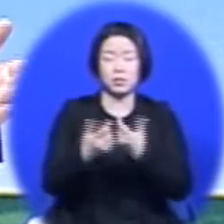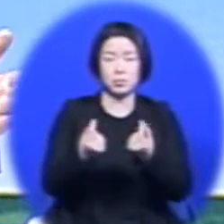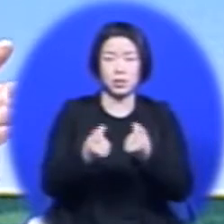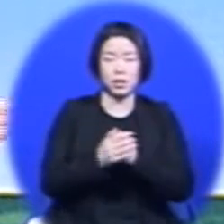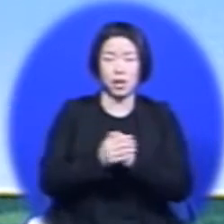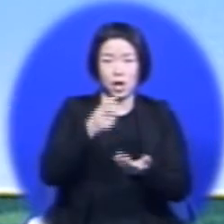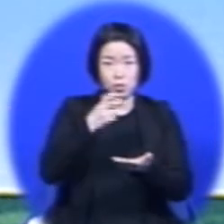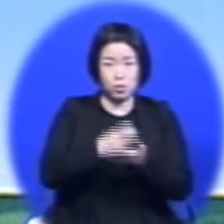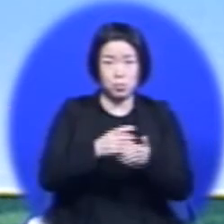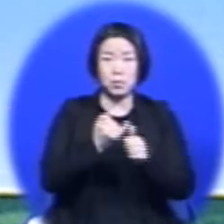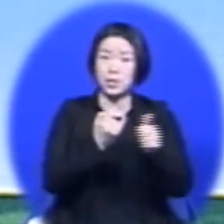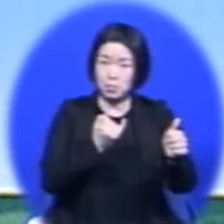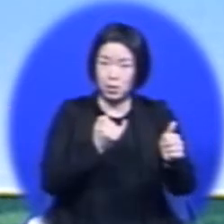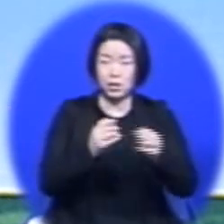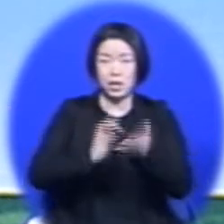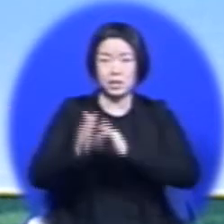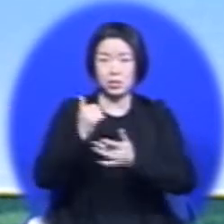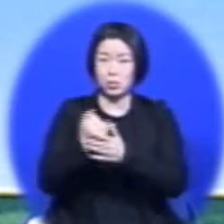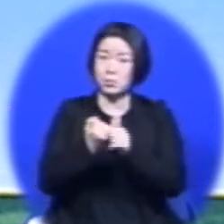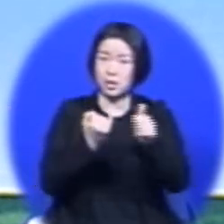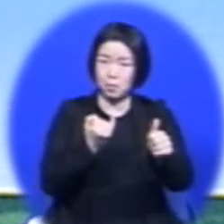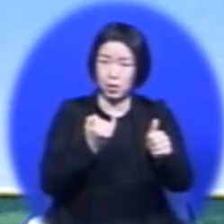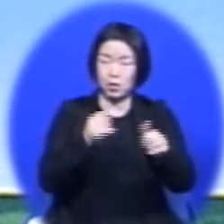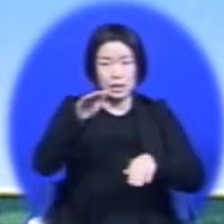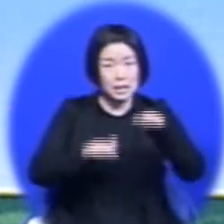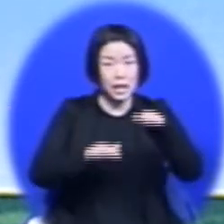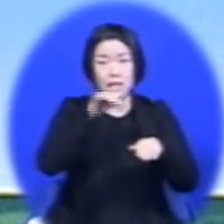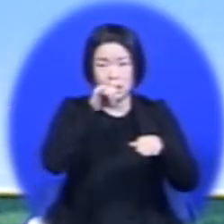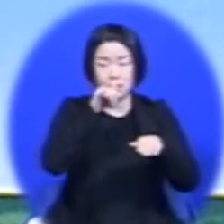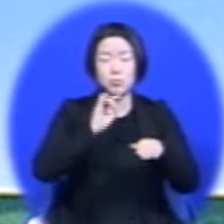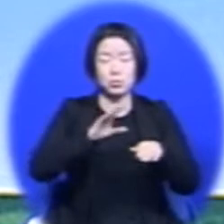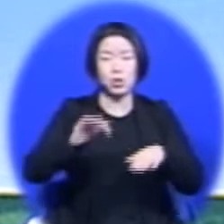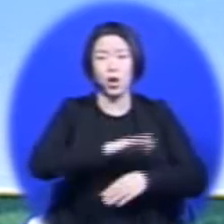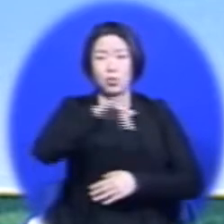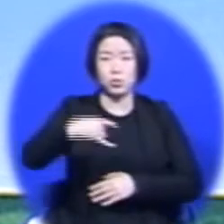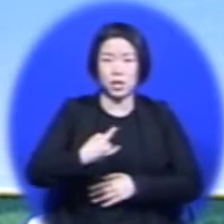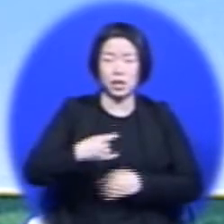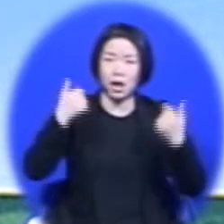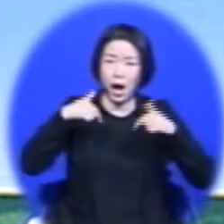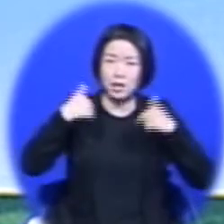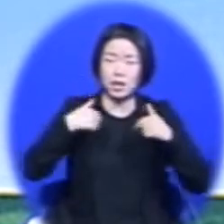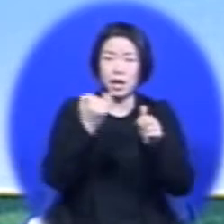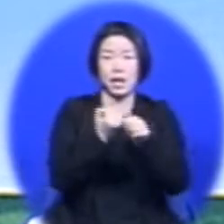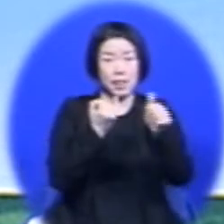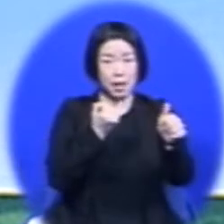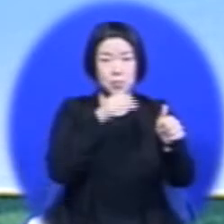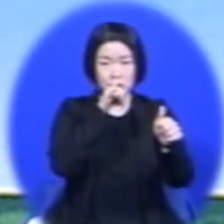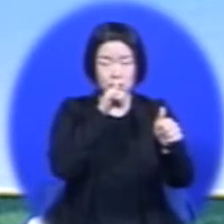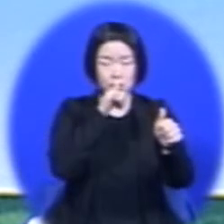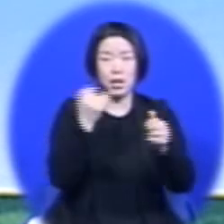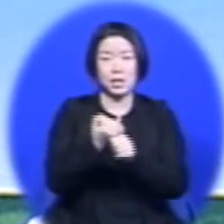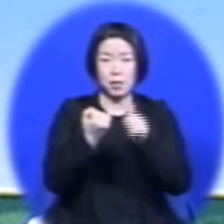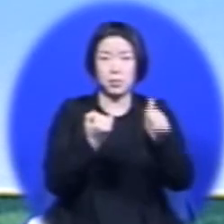율법이 남편이냐, 예수님이 남편이냐 하는 차이가 있을 뿐이지 우리에게는 남편이 있습니다. 남편이 있는